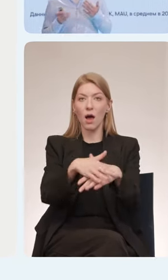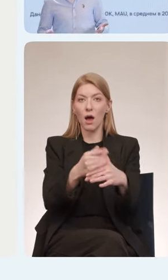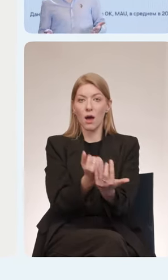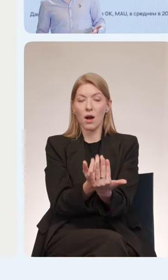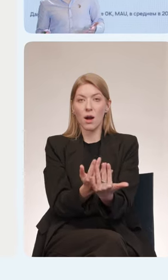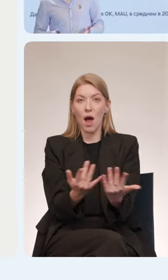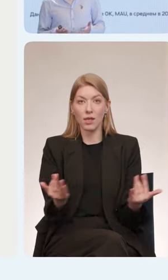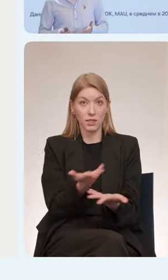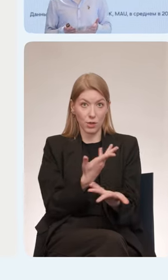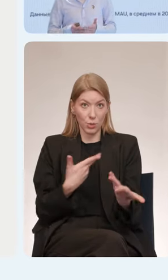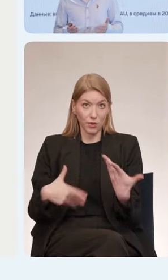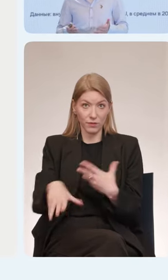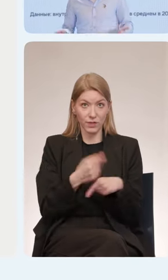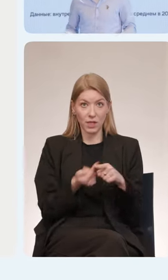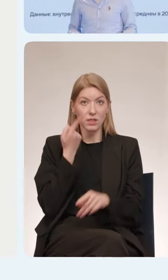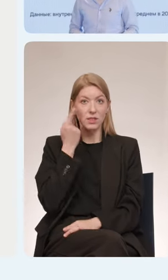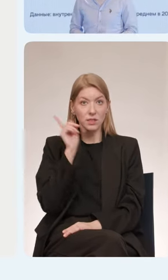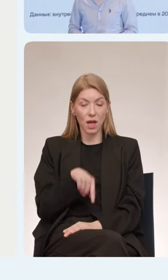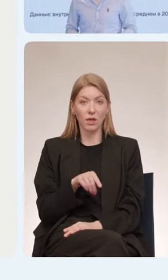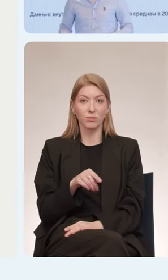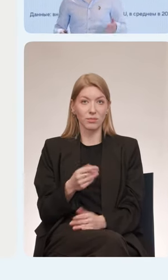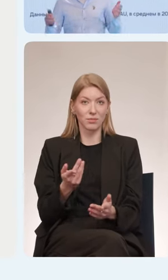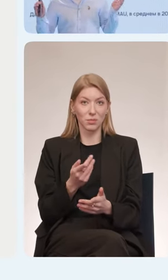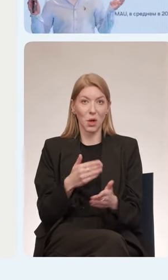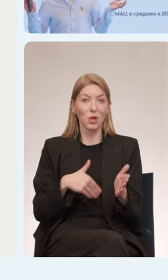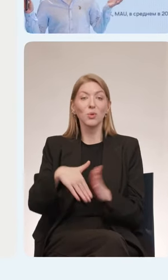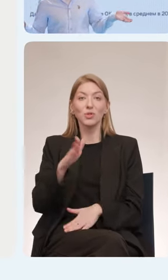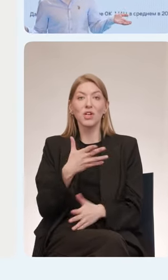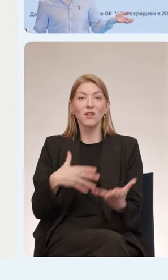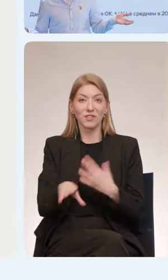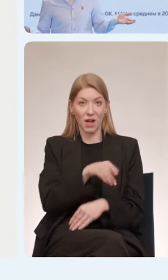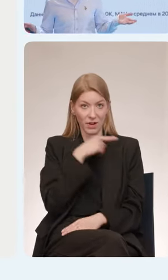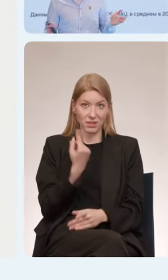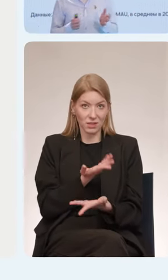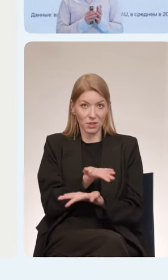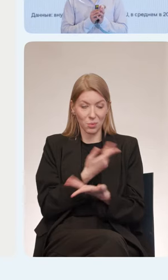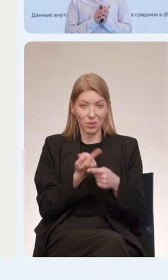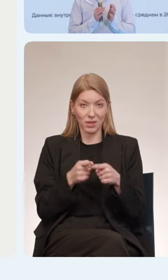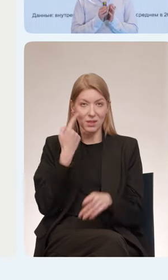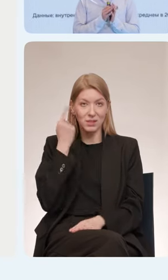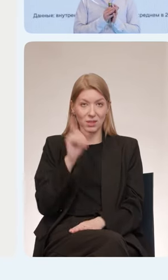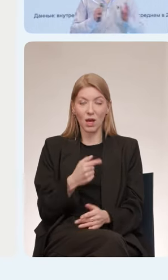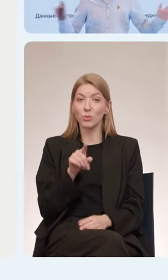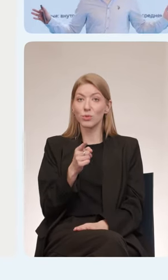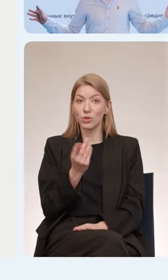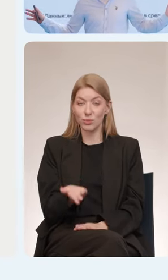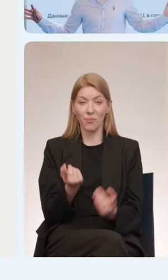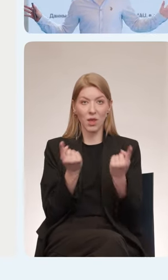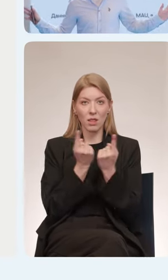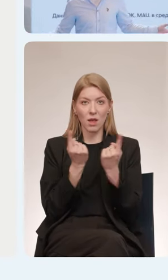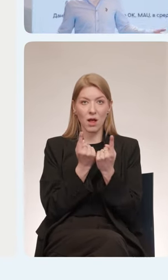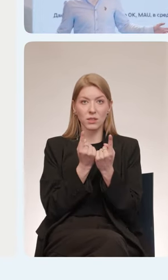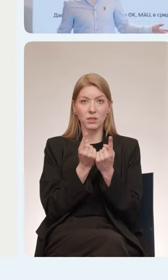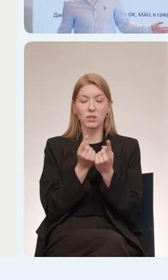знаем не понаслышке, наверное, может быть, даже лучше всех в России, потому что «Одноклассники» — это очень разбросанная по